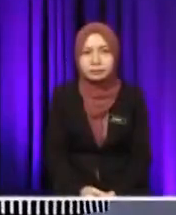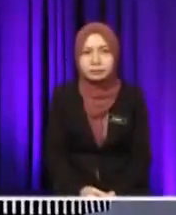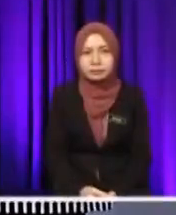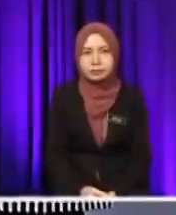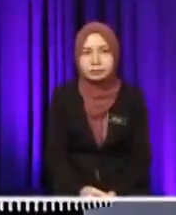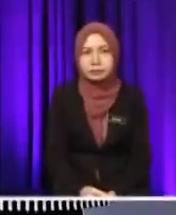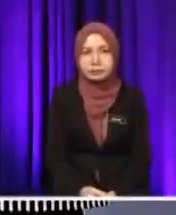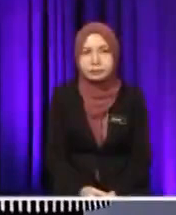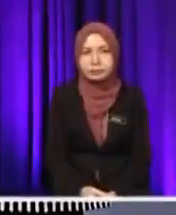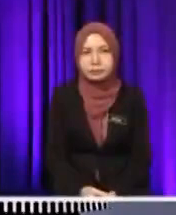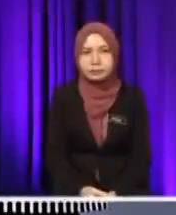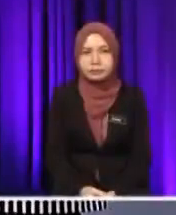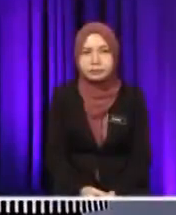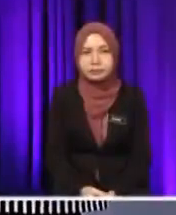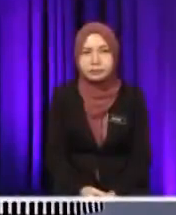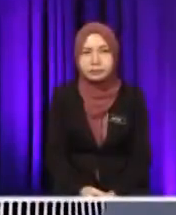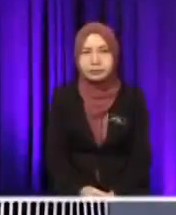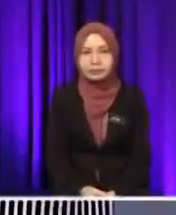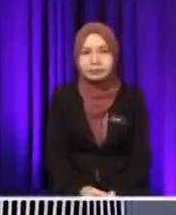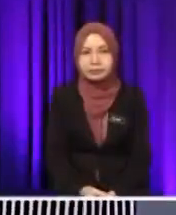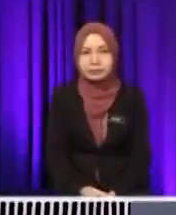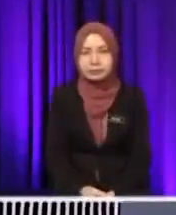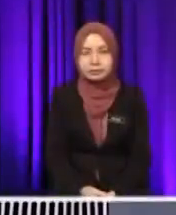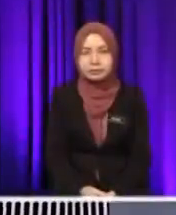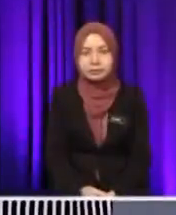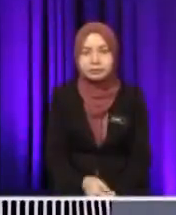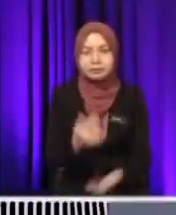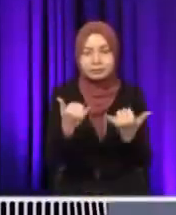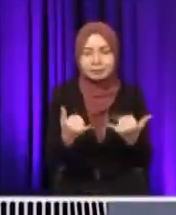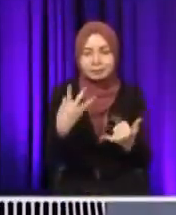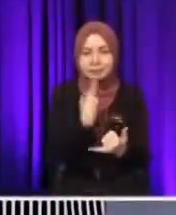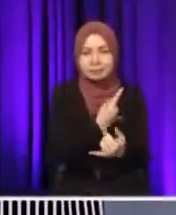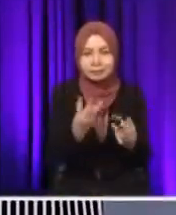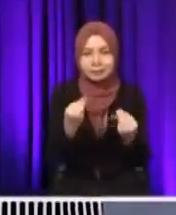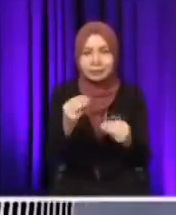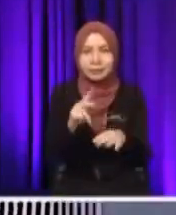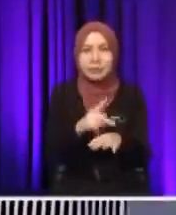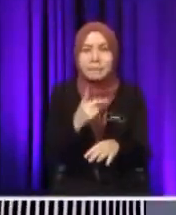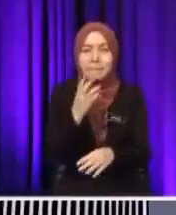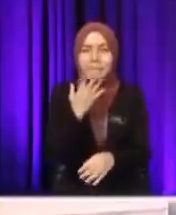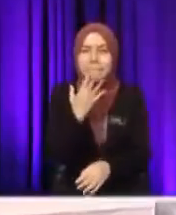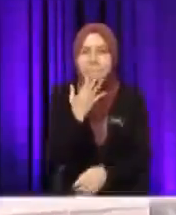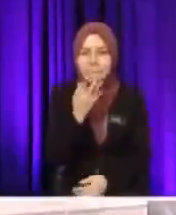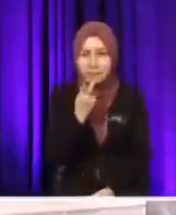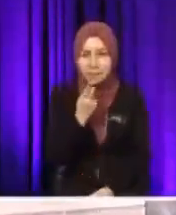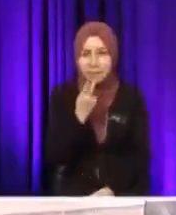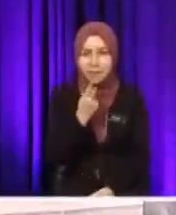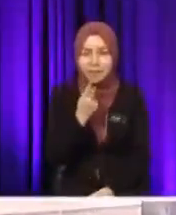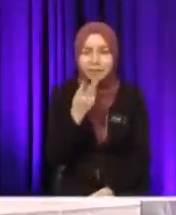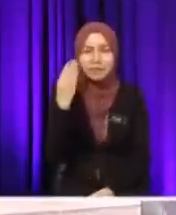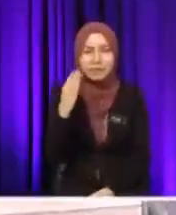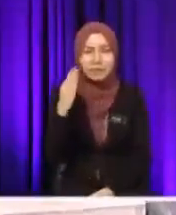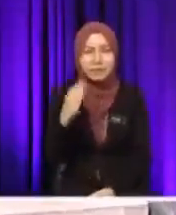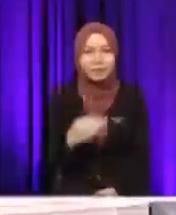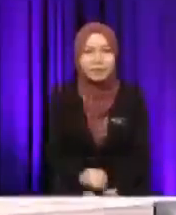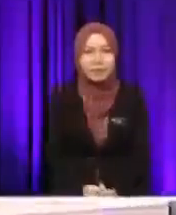asal awak bahagia. Hari ni nak guna warna apa? Ada pewarna tak hari ni? Kita ada banyak pewarna. Ada dua warna. Dua warna. Okey, kita